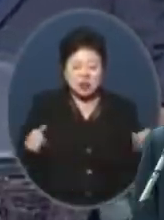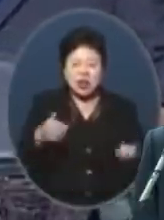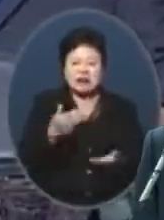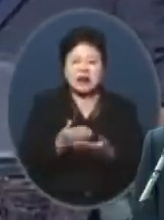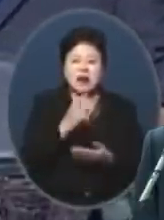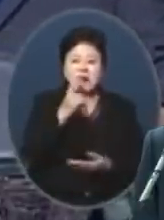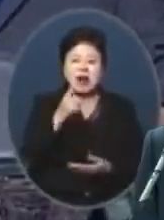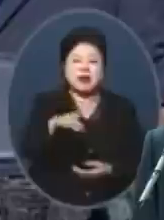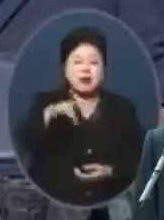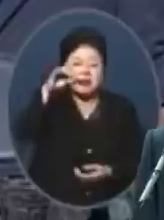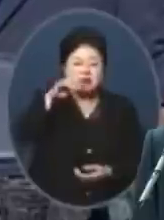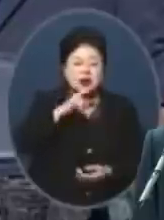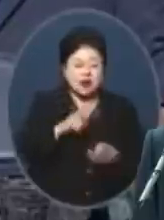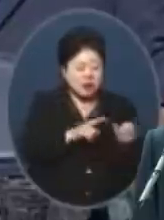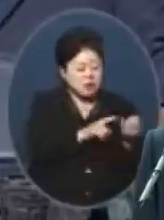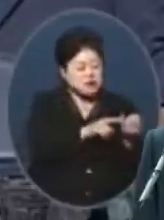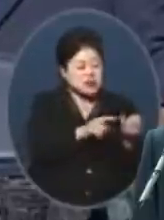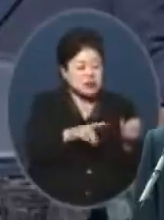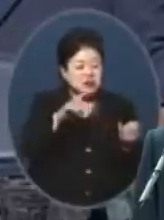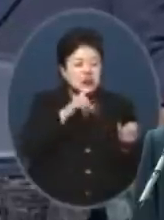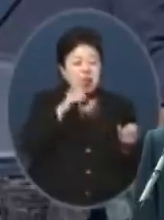선언하고 이혼